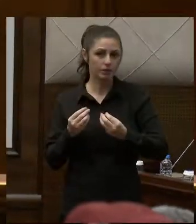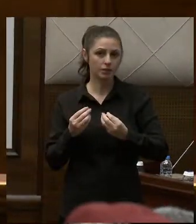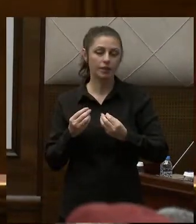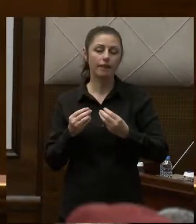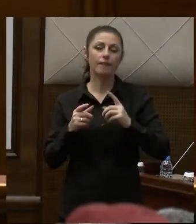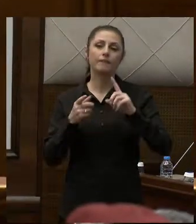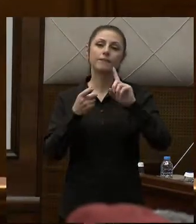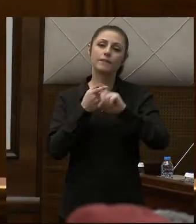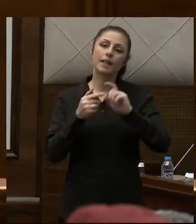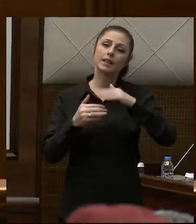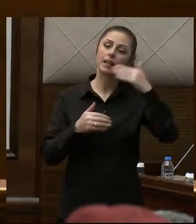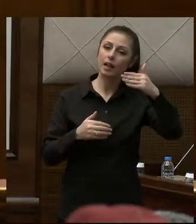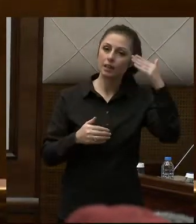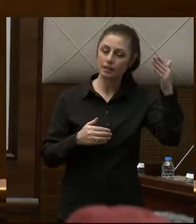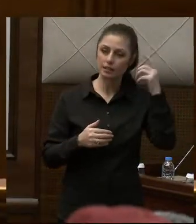ve diğerlerinin